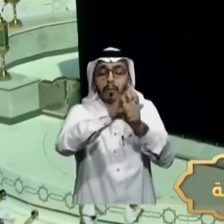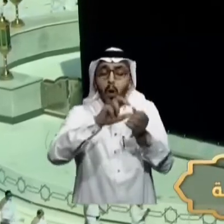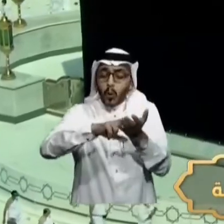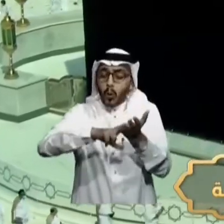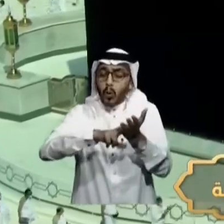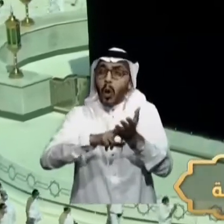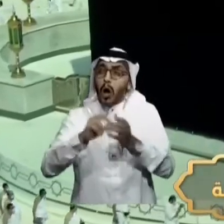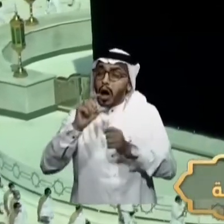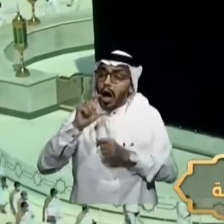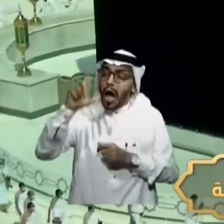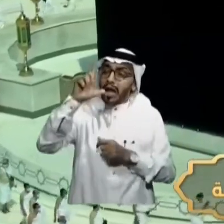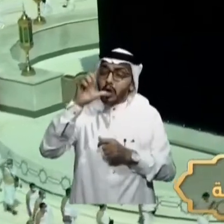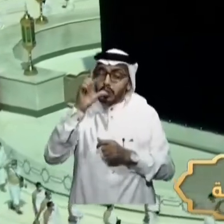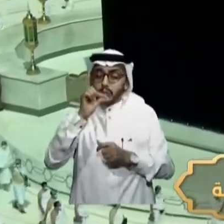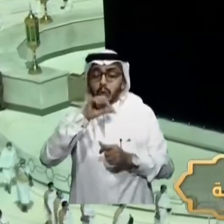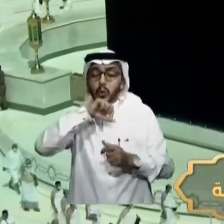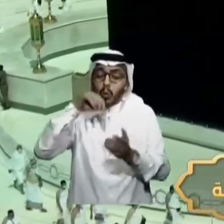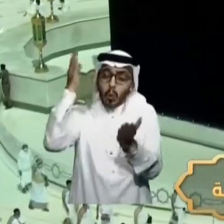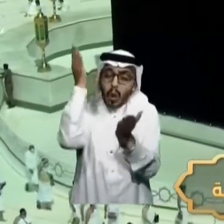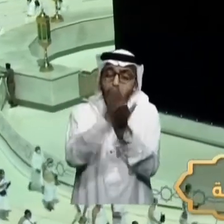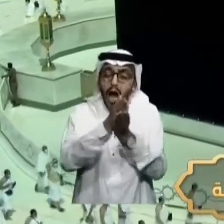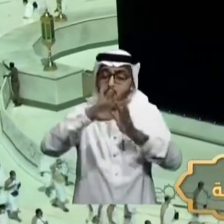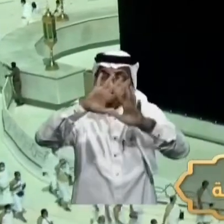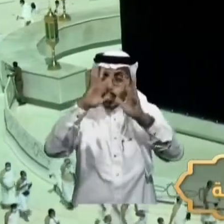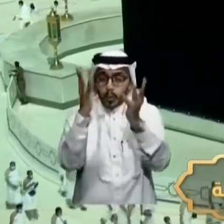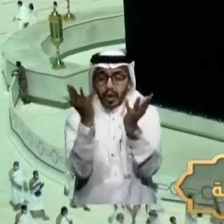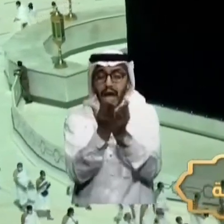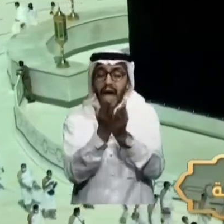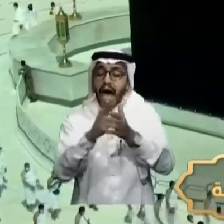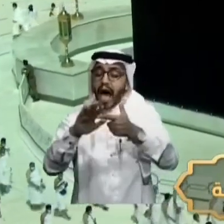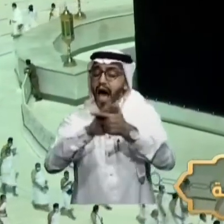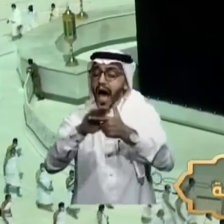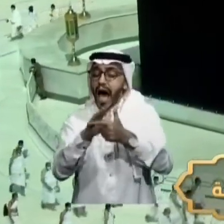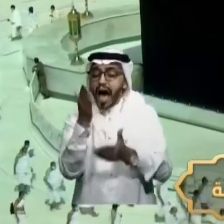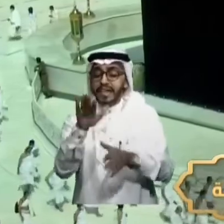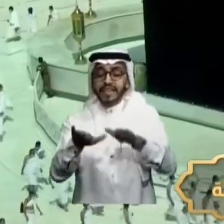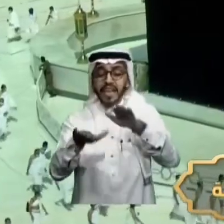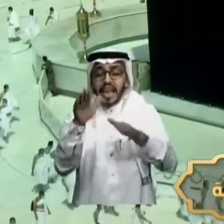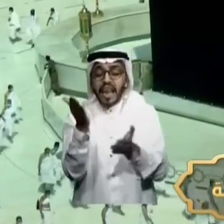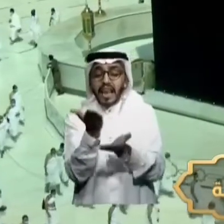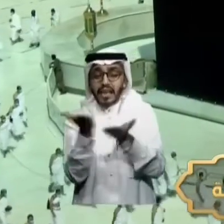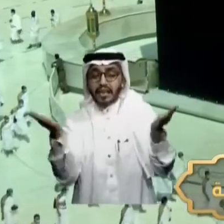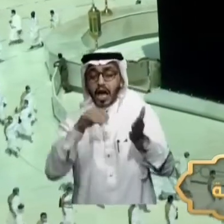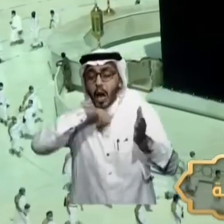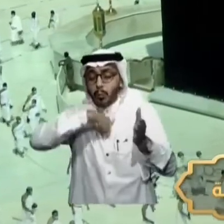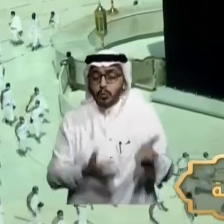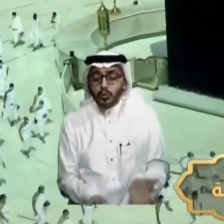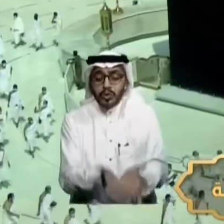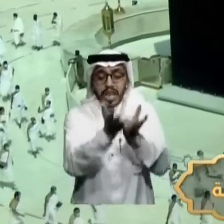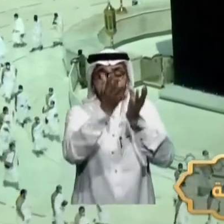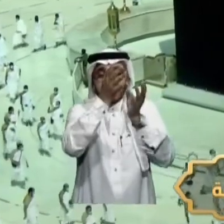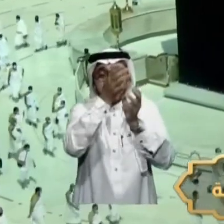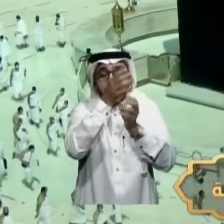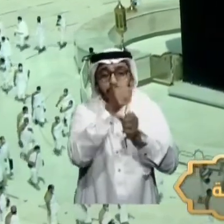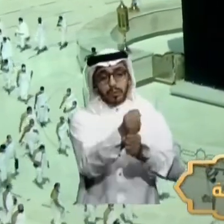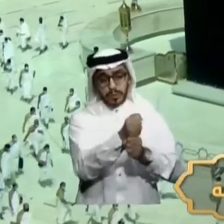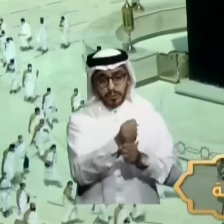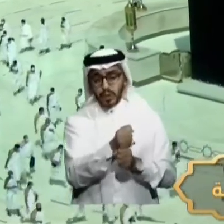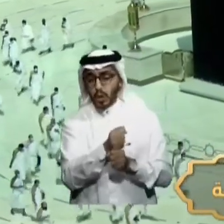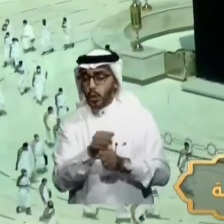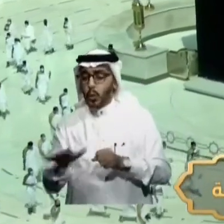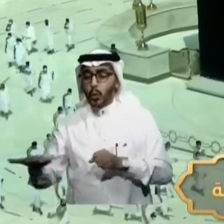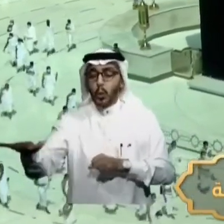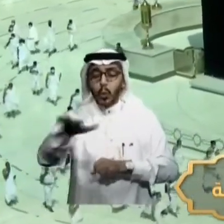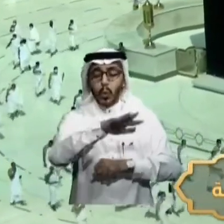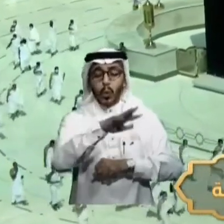دقه وجله، والهدى أجمعه، والعدل أكتعه، فكان صلى الله عليه وسلم